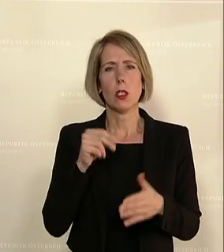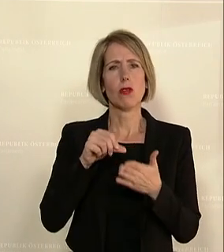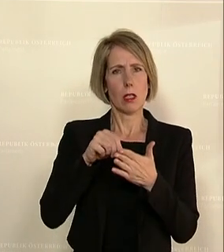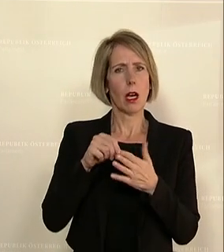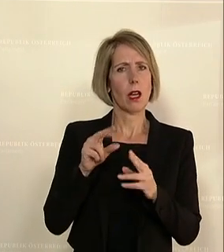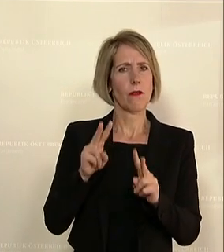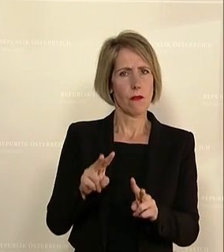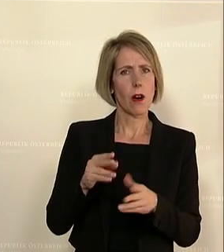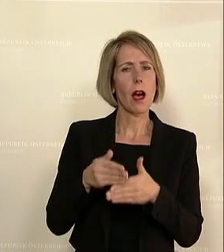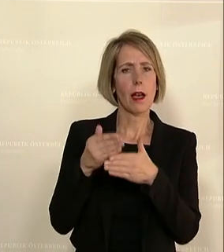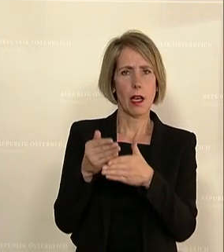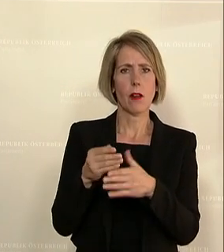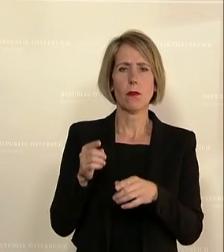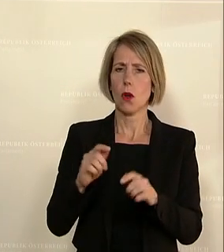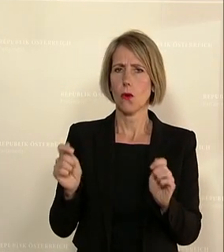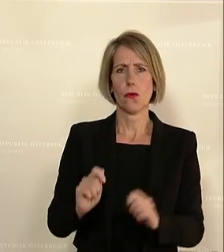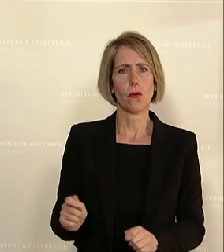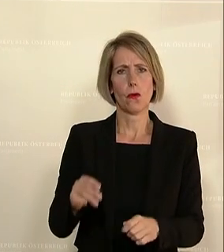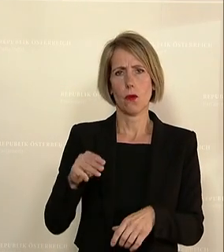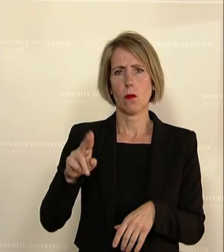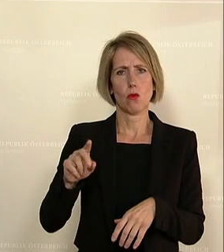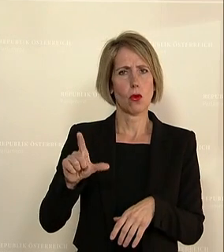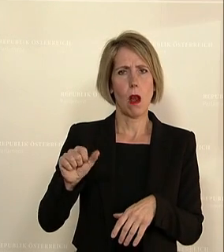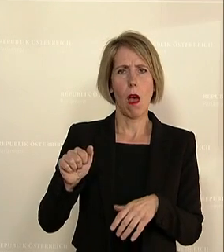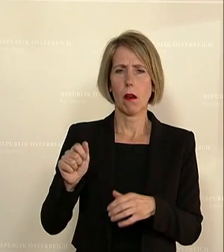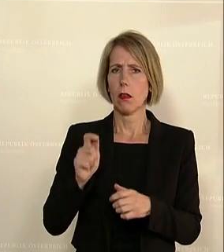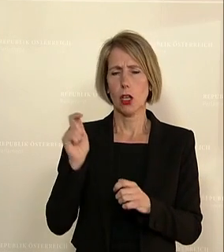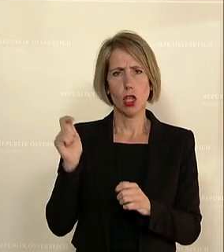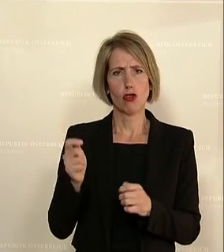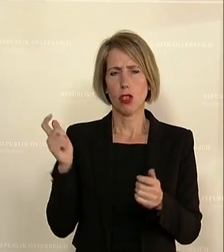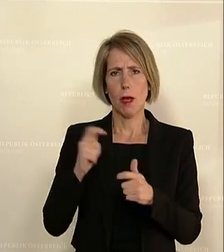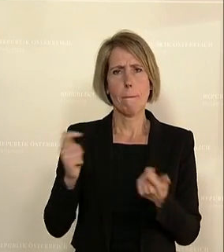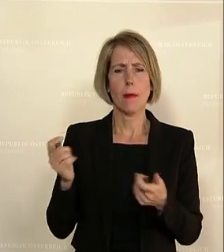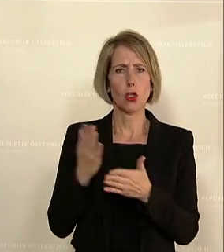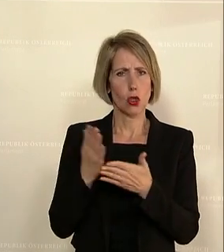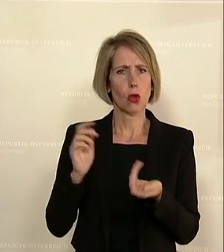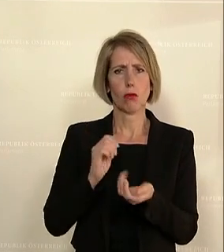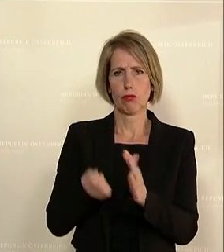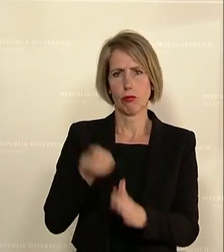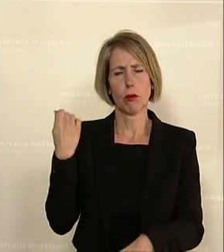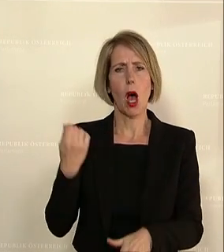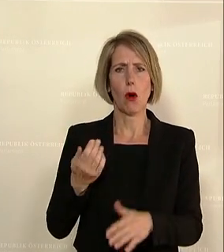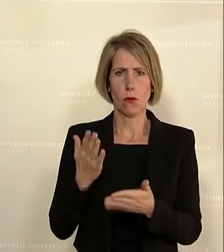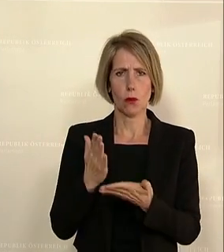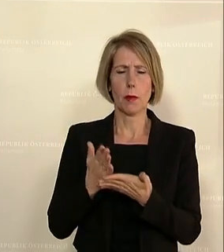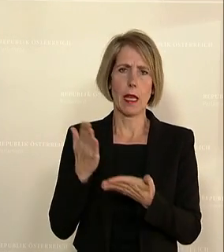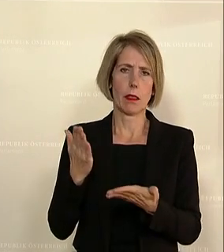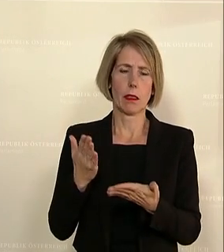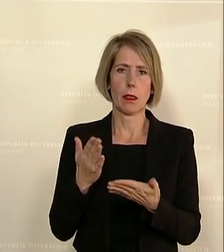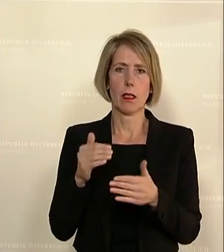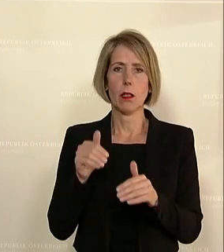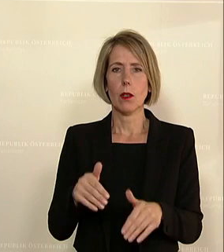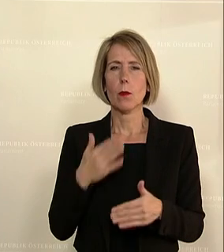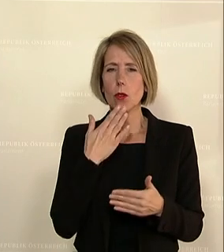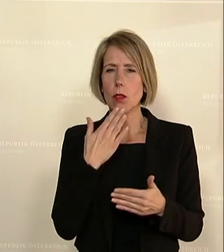helfen, dieses schreckliche Mullah-Regime loszuwerden. Und da möchte ich zum Schluss noch einmal meinen Dank aussprechen an die